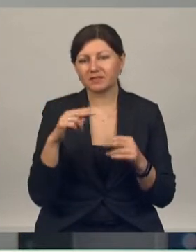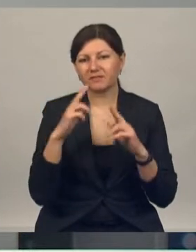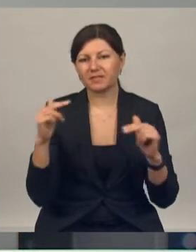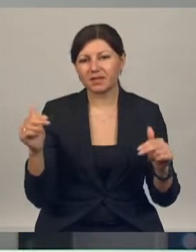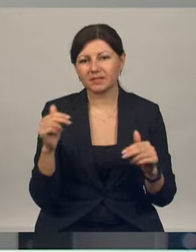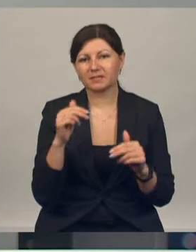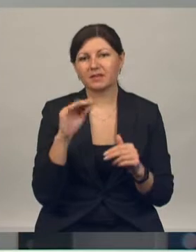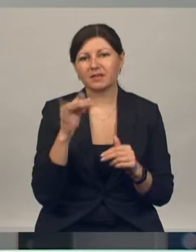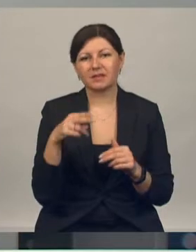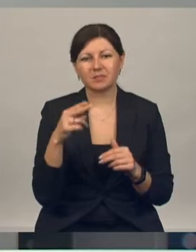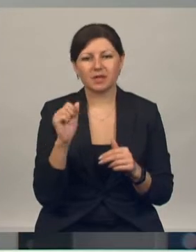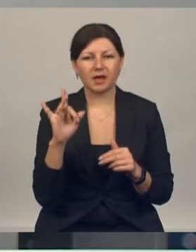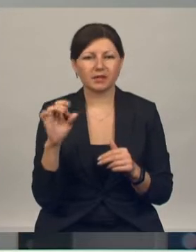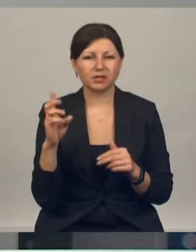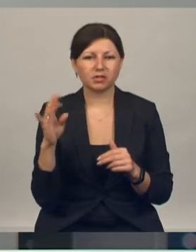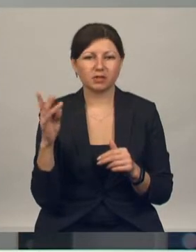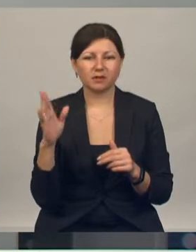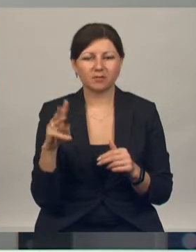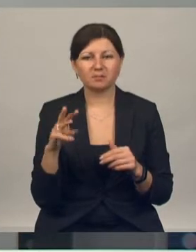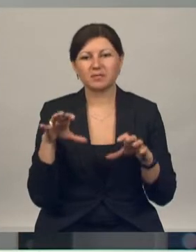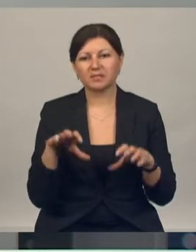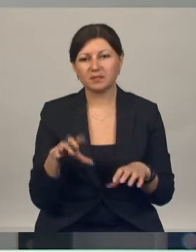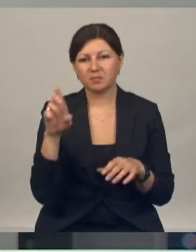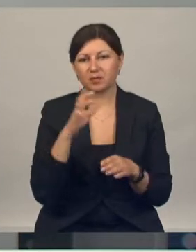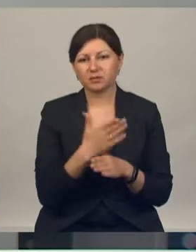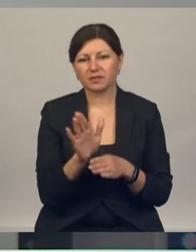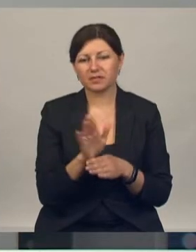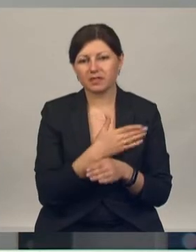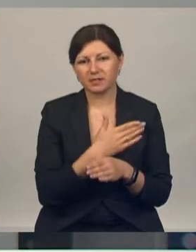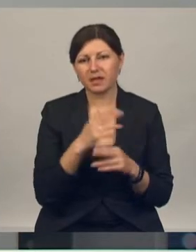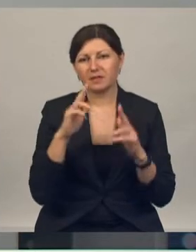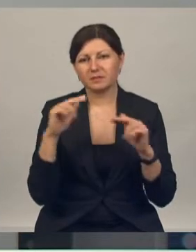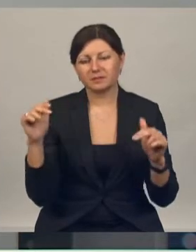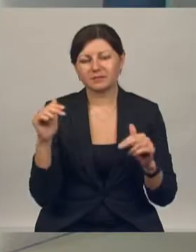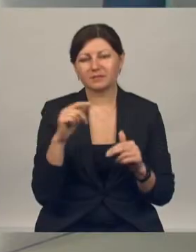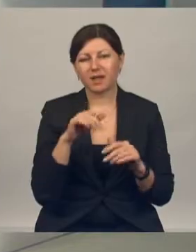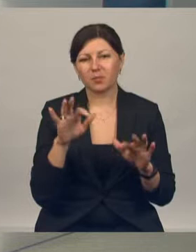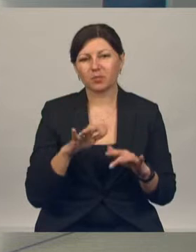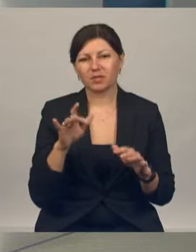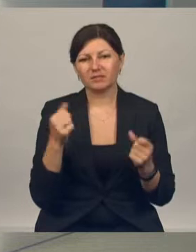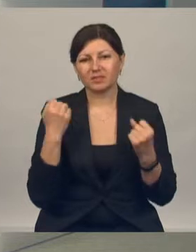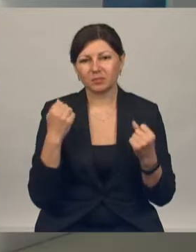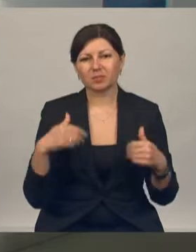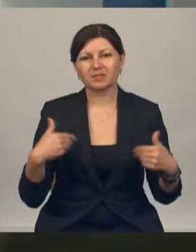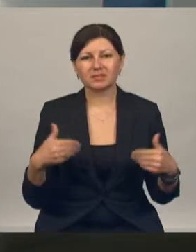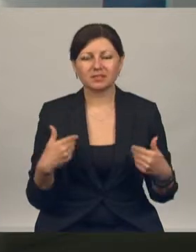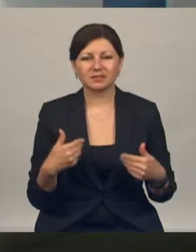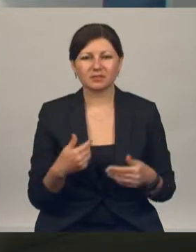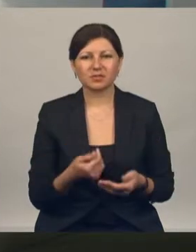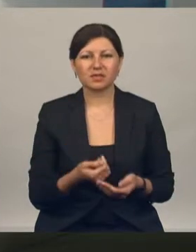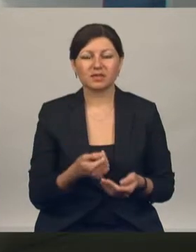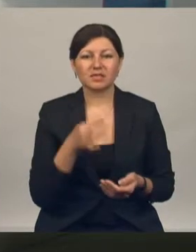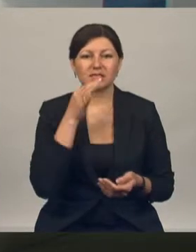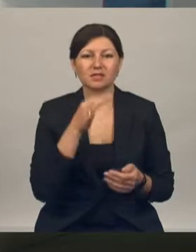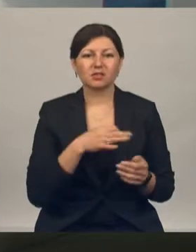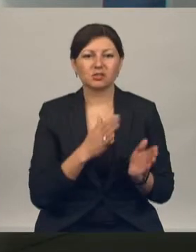России, и Дмитрием Орешниковым, председателем Белгородского отделения Федерации компьютерного спорта. Здравствуйте. Здравствуйте.